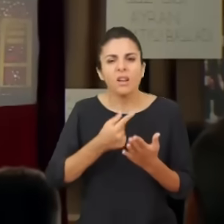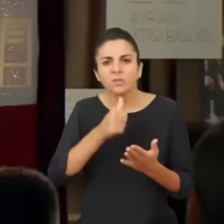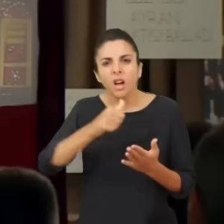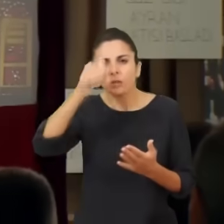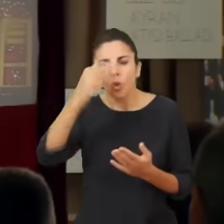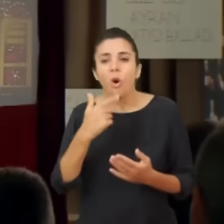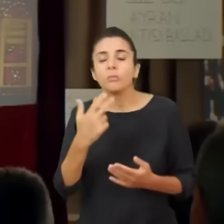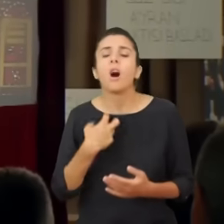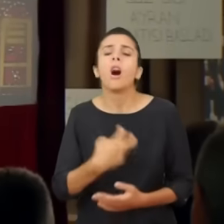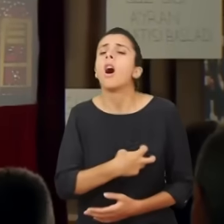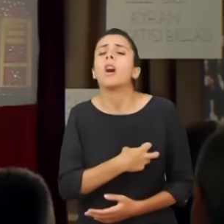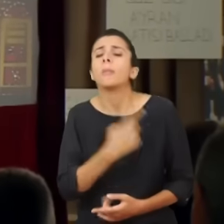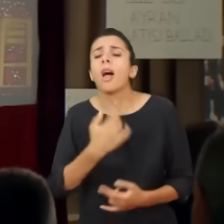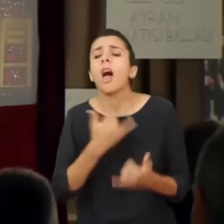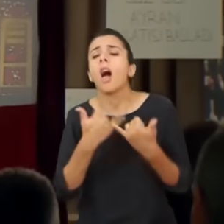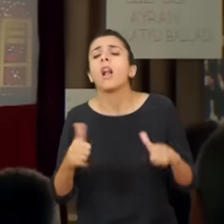Yar bana bir eğlence medet